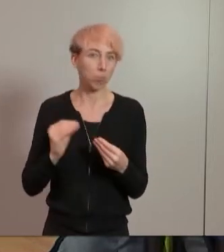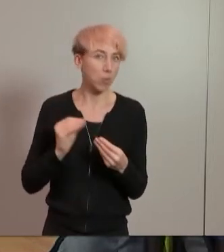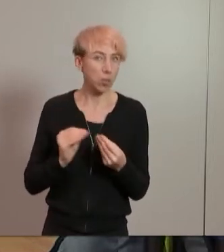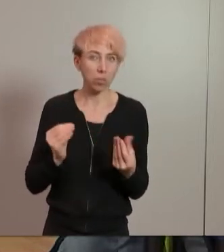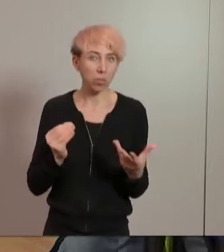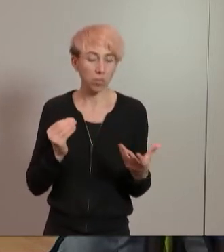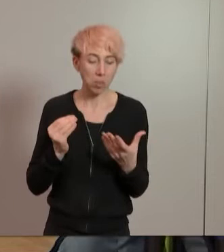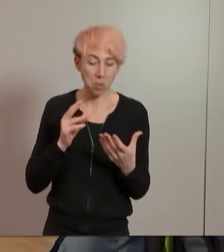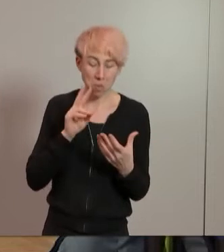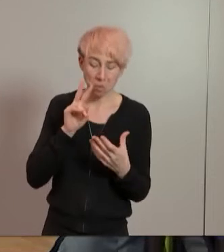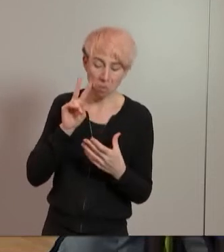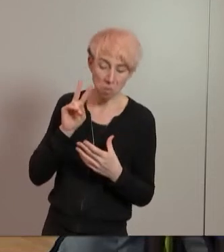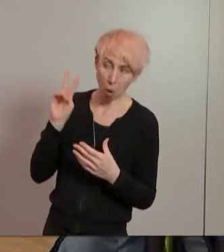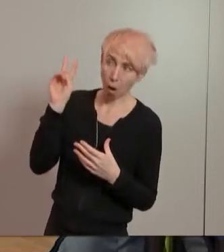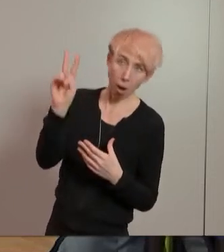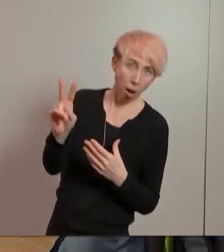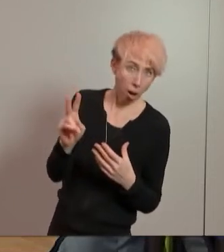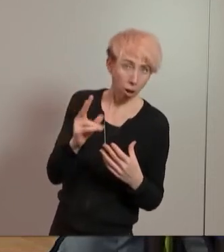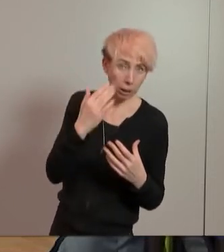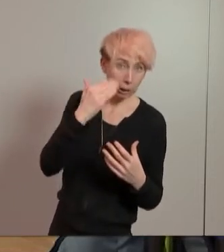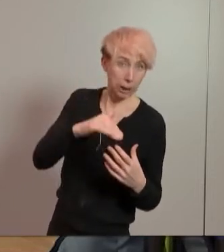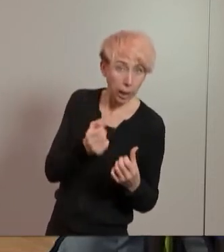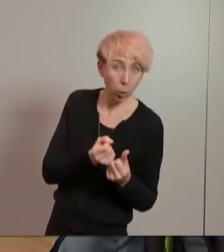Est-ce qu'on a une vision du nombre de